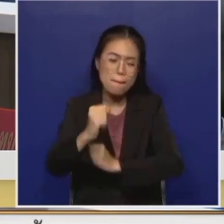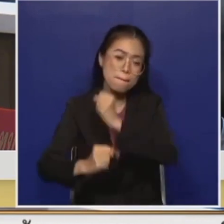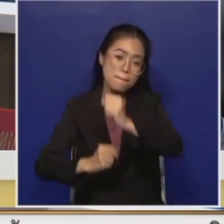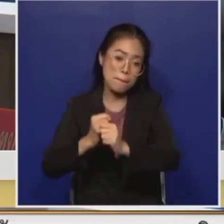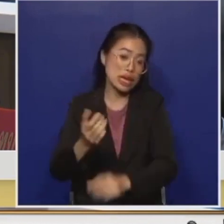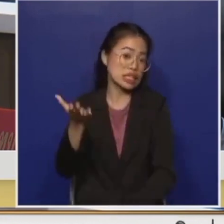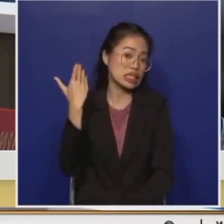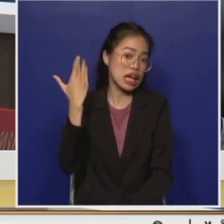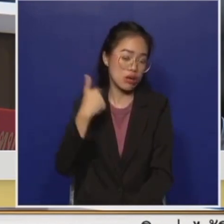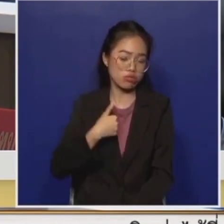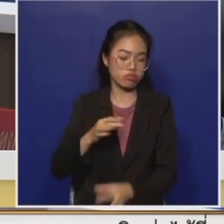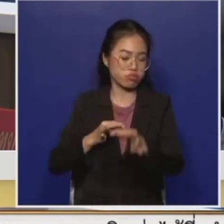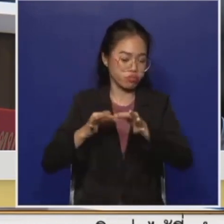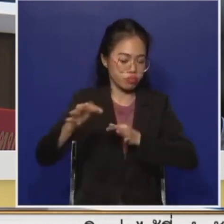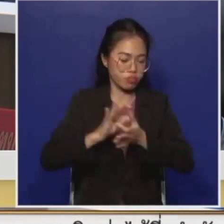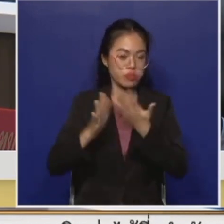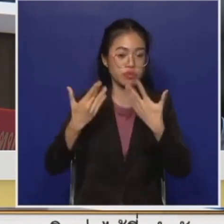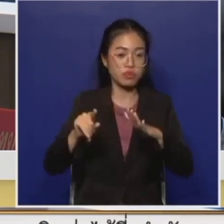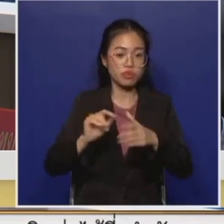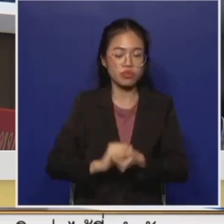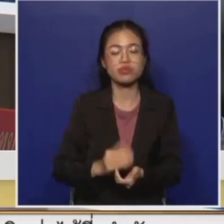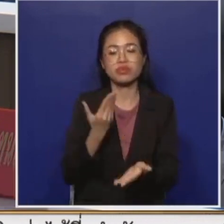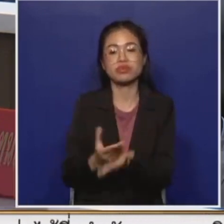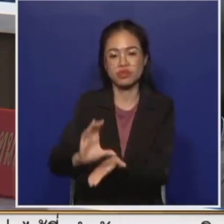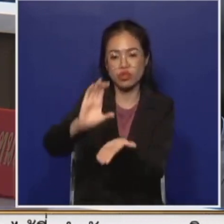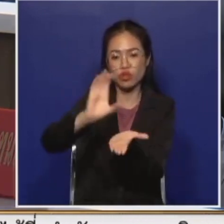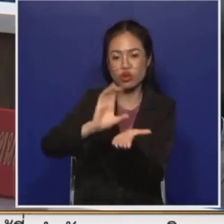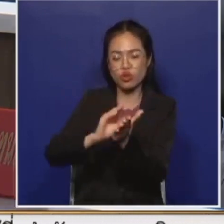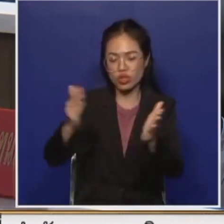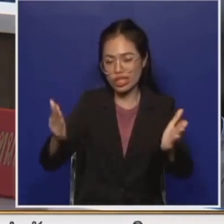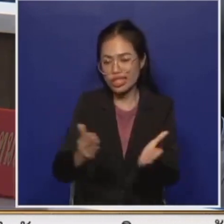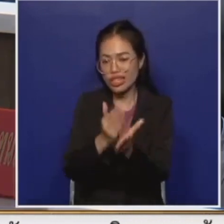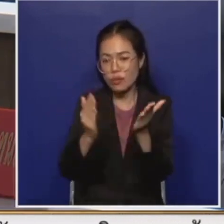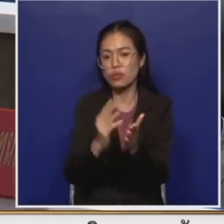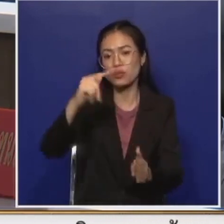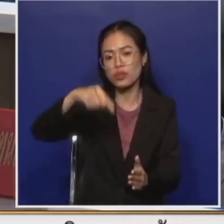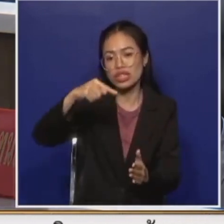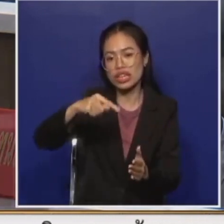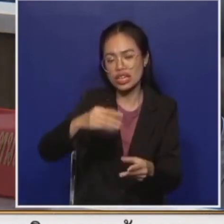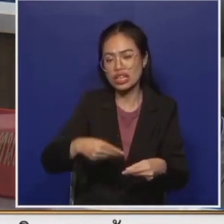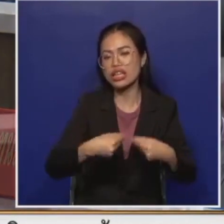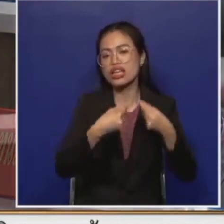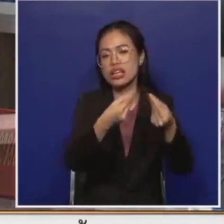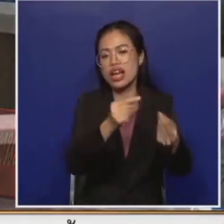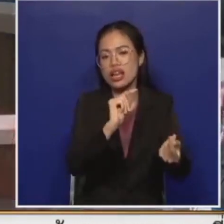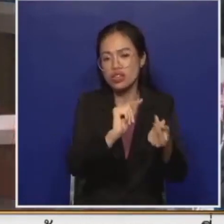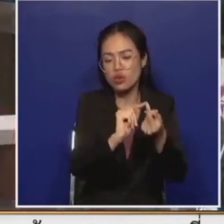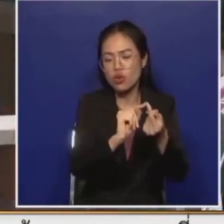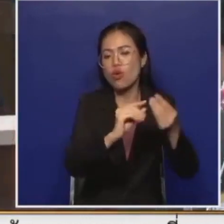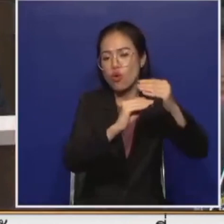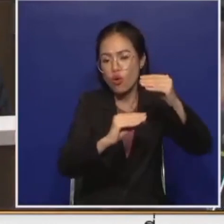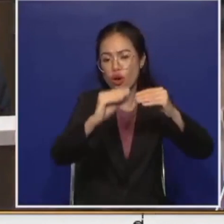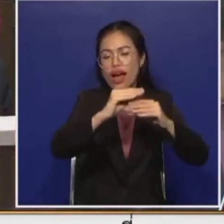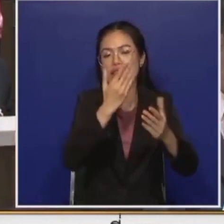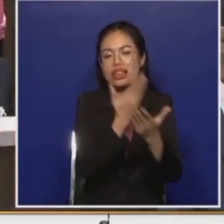กองทุนเงินสนุนพิเศษและสงเสรมคามมั่นคงนะครับตามโครงการสวัยการ